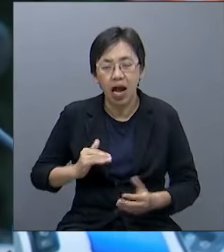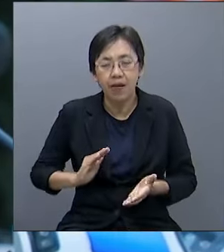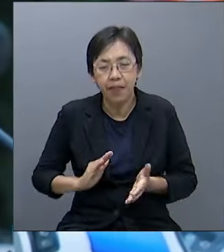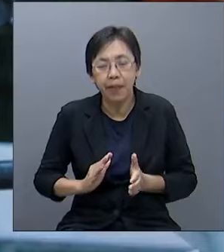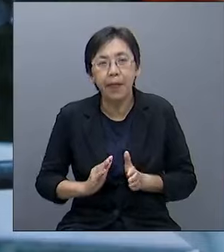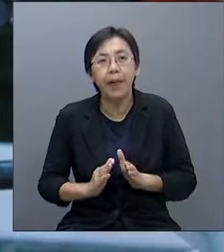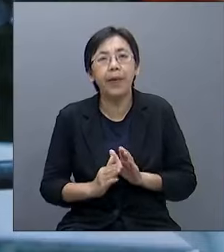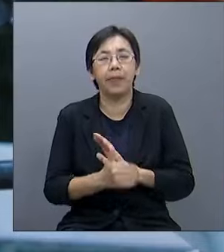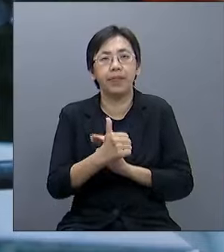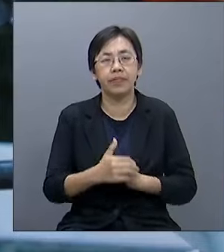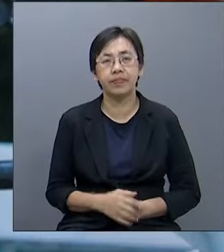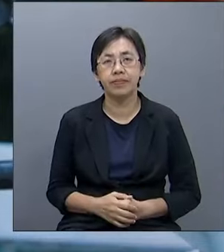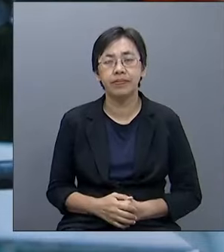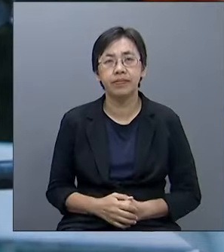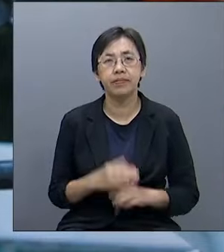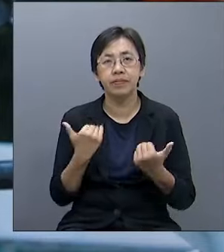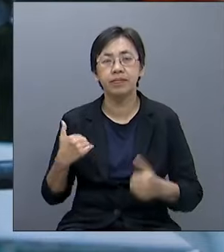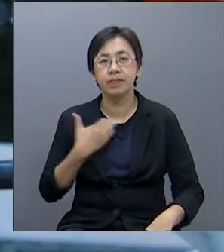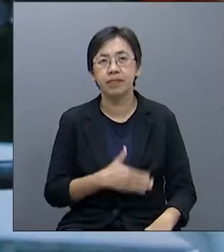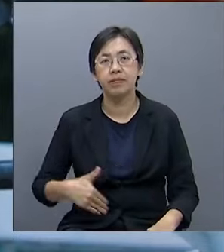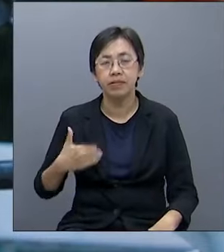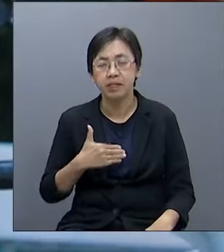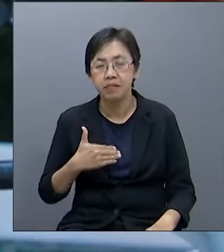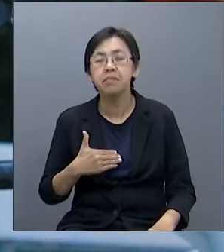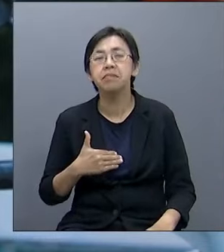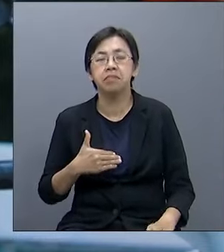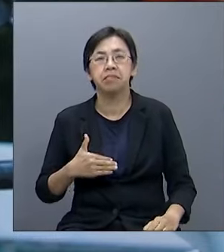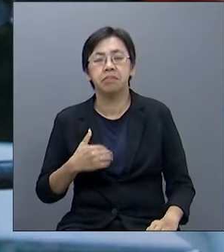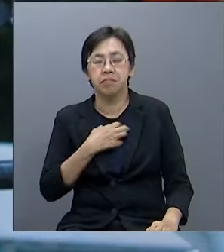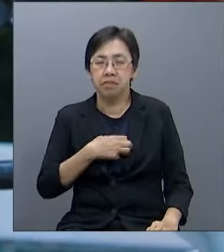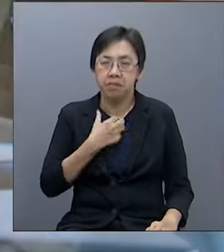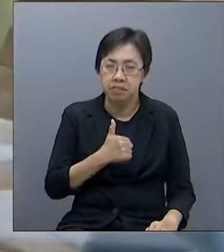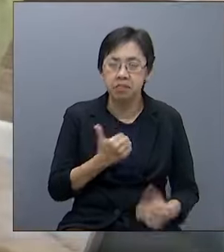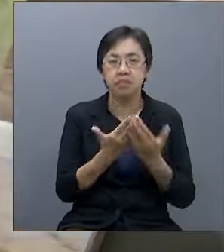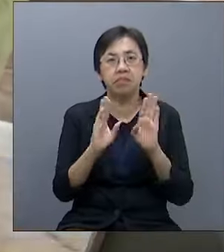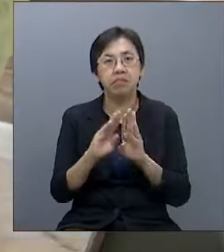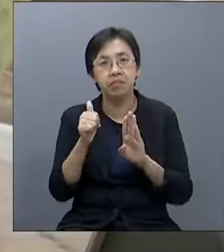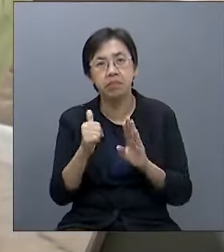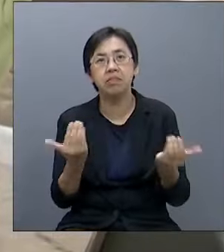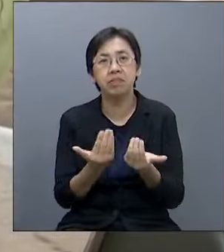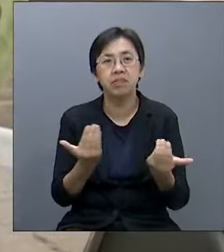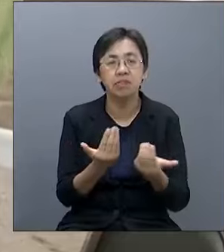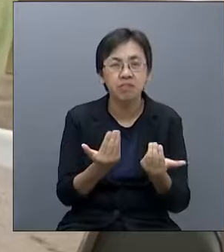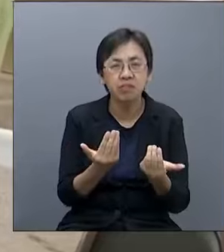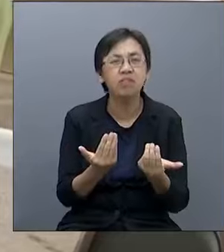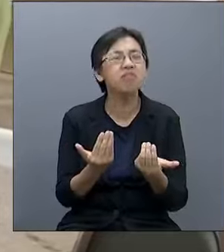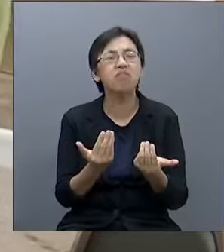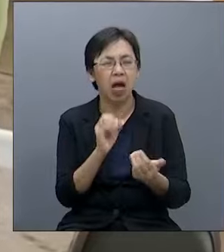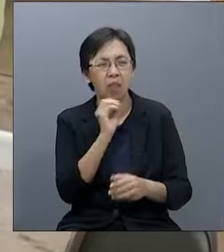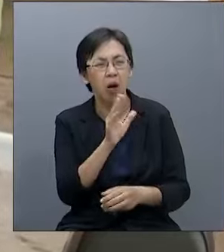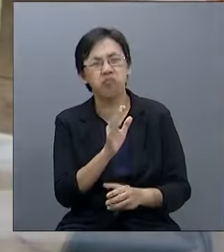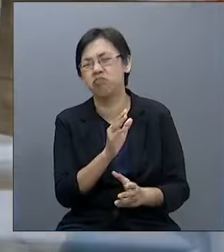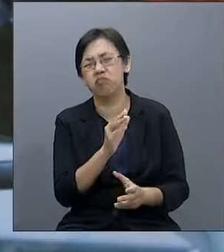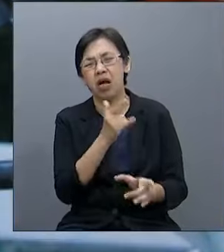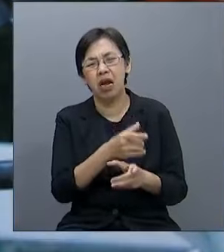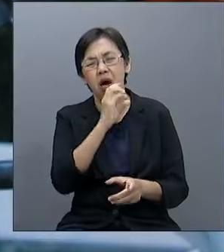มาครับตอนนี้สุขภาพใจเนี่ยดีมากครับครอบครัวก็ดีครับลูกๆเขาไม่ค่อยอยากให้ทานเท่าไหร่เพราะว่า กลับ